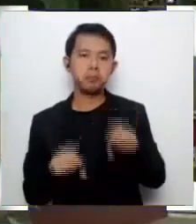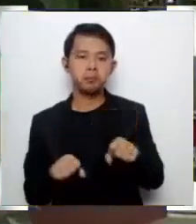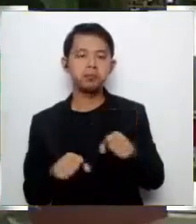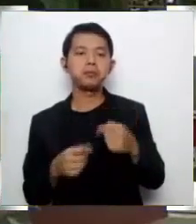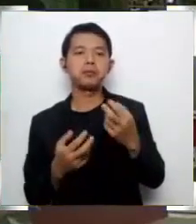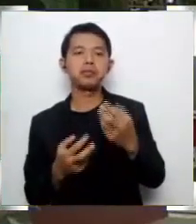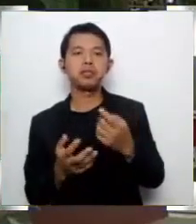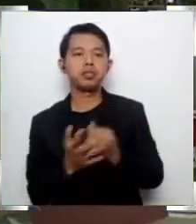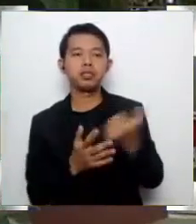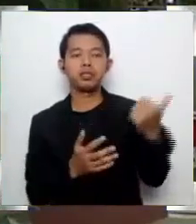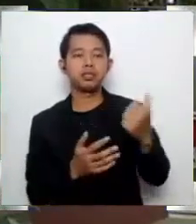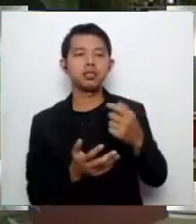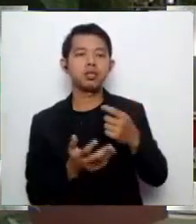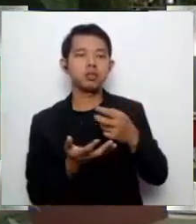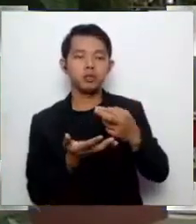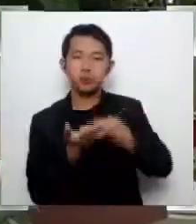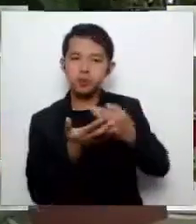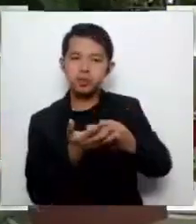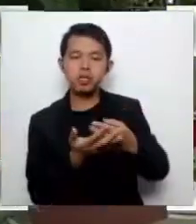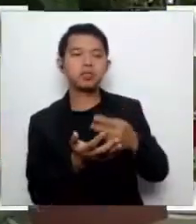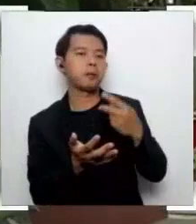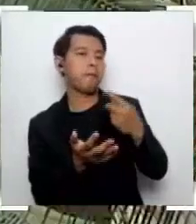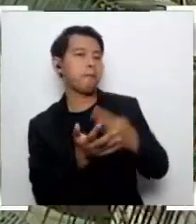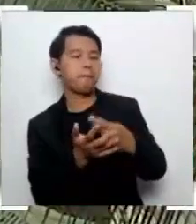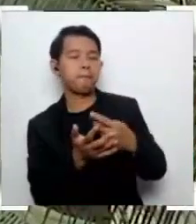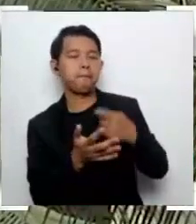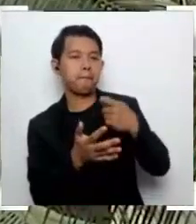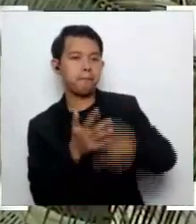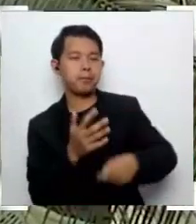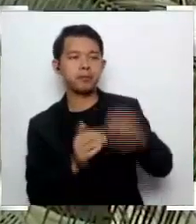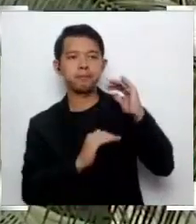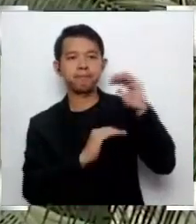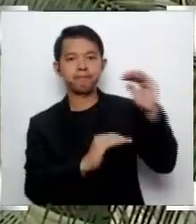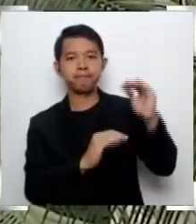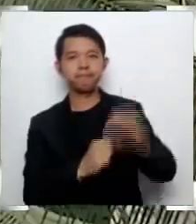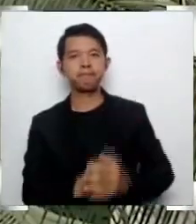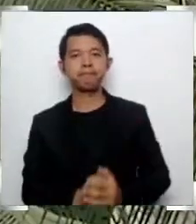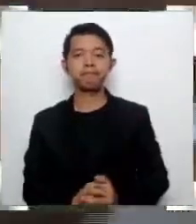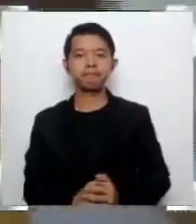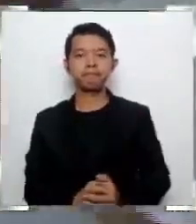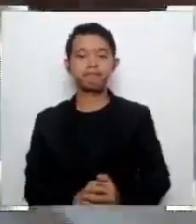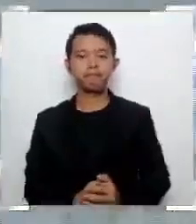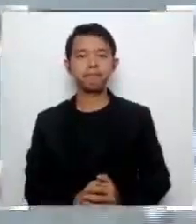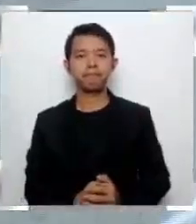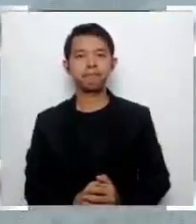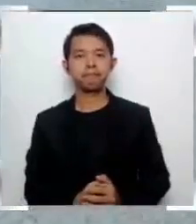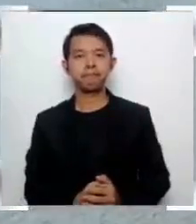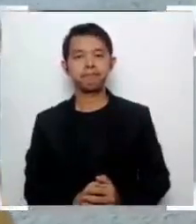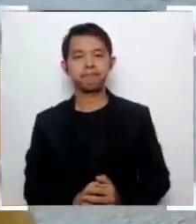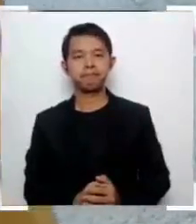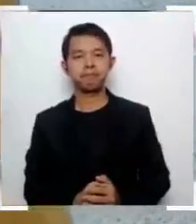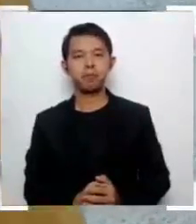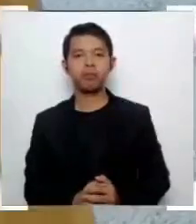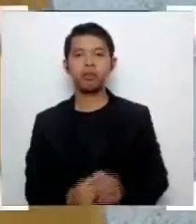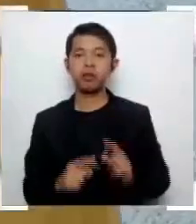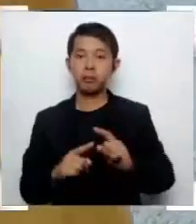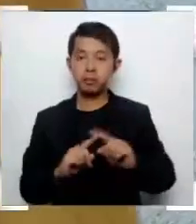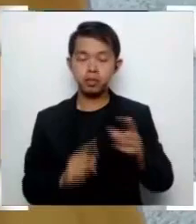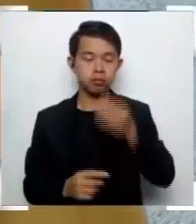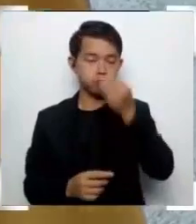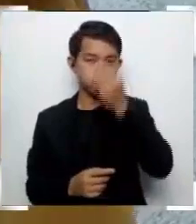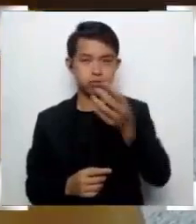ceiling. Sinusubukan ng GMA Integrated News na makuha ang panig ng DA ukol dito. Pero nauna na nilang sinabi na